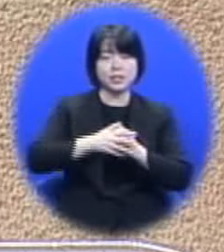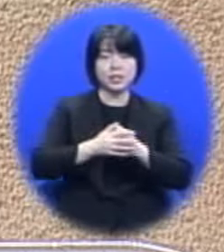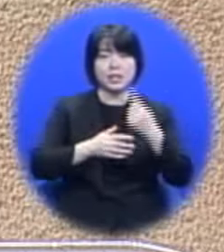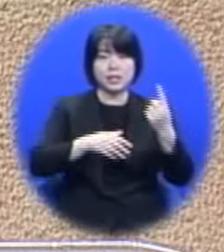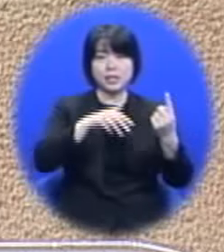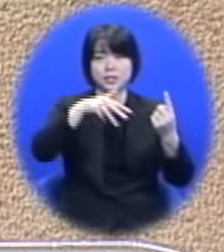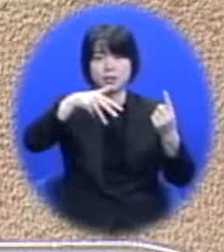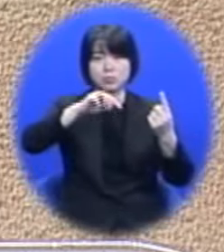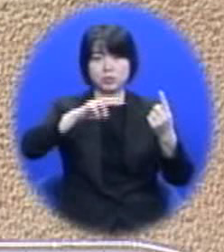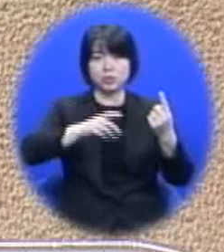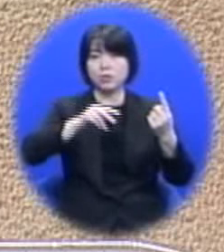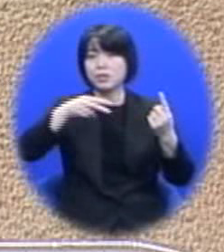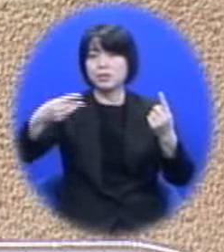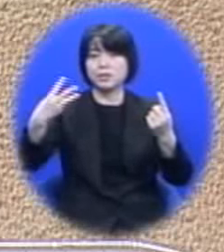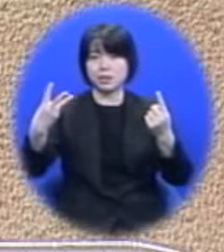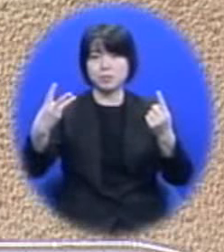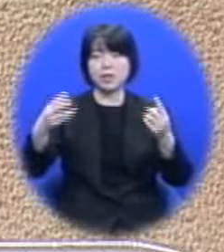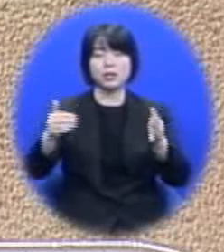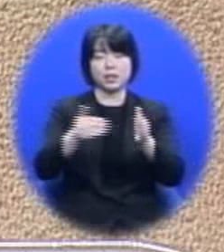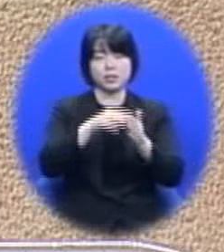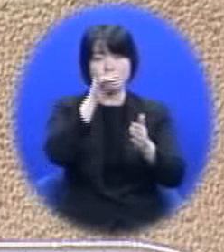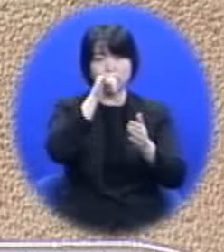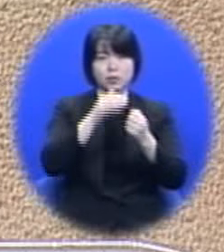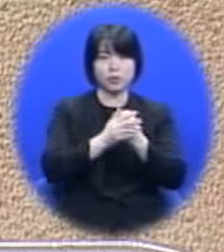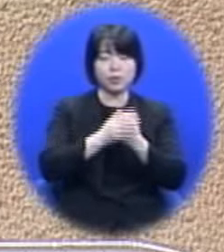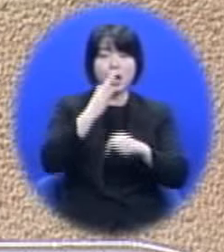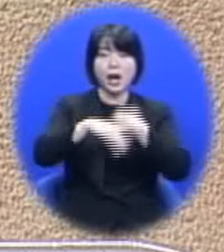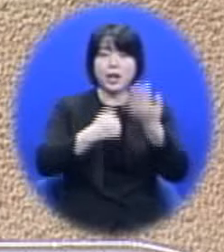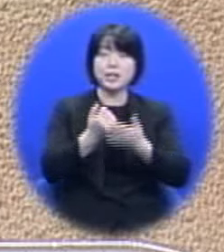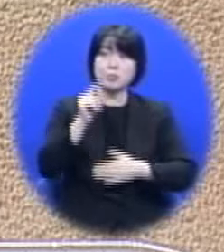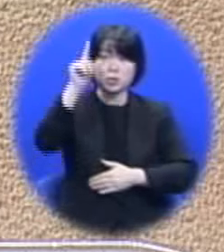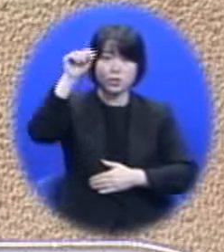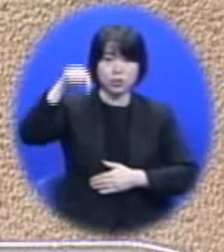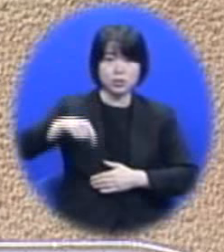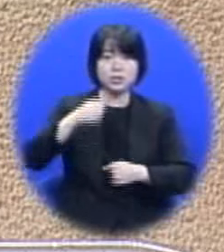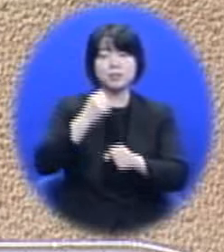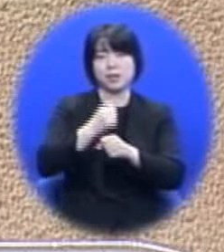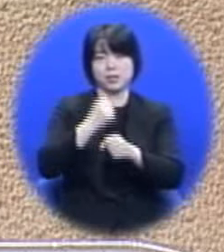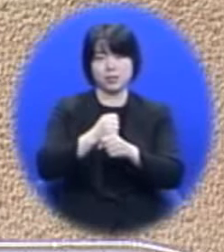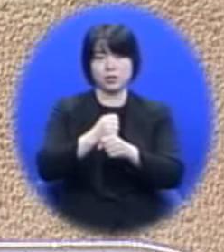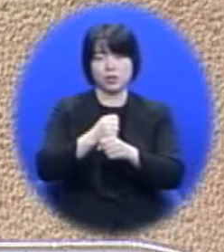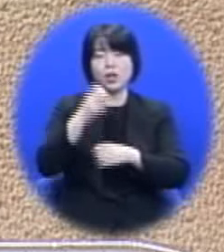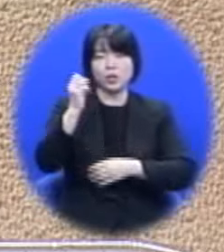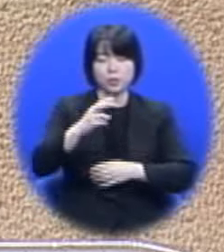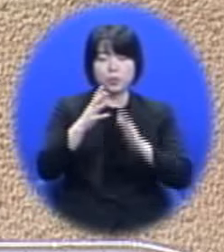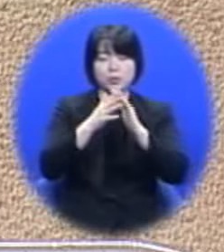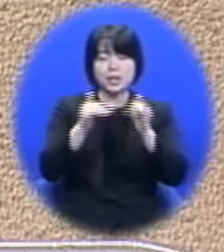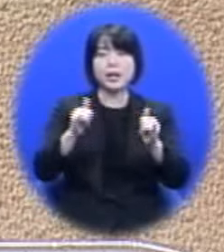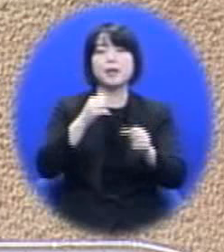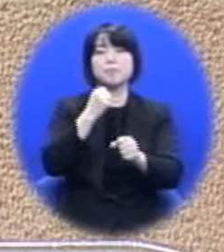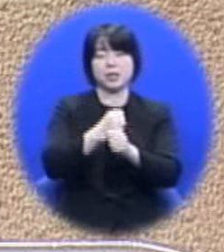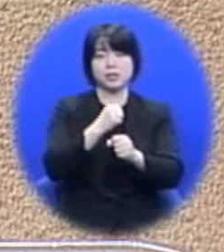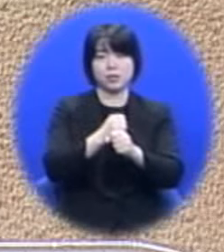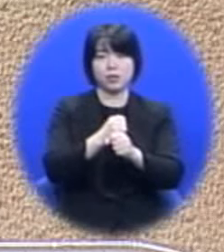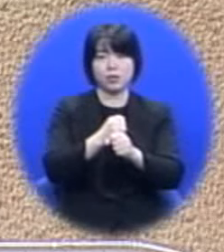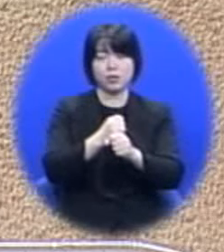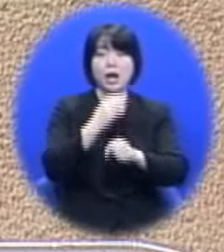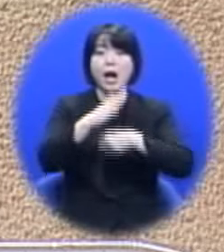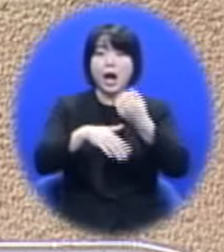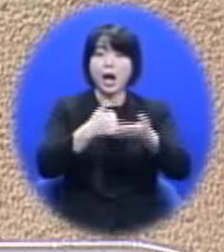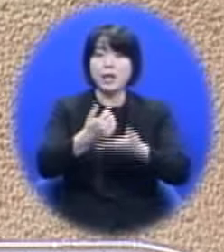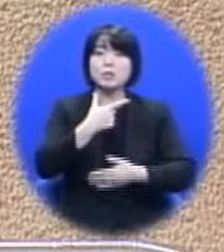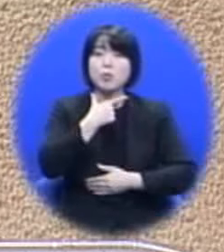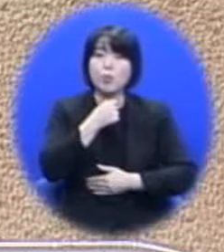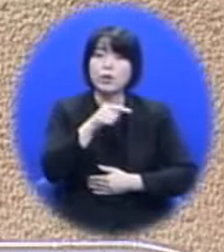3장까지입니다. 하나님은 천지를 창조하셨어요. 그리고 사람을 만드셨습니다. 하나님이 원하시는